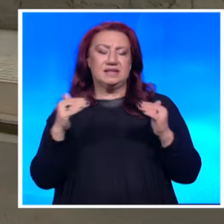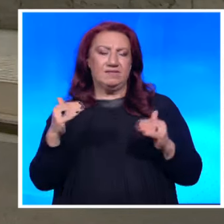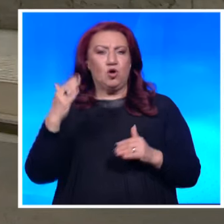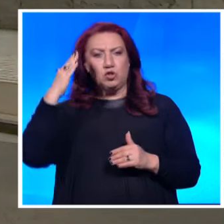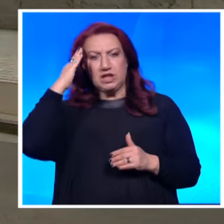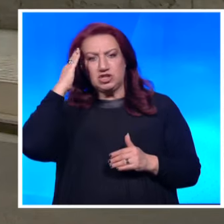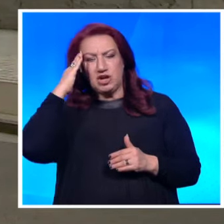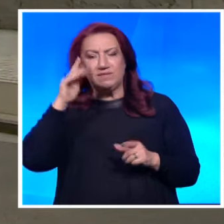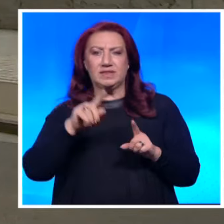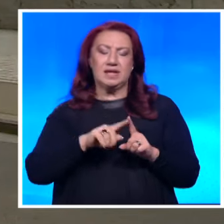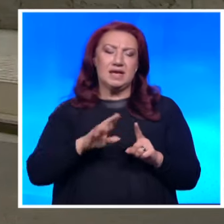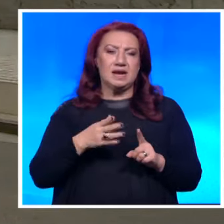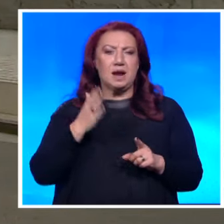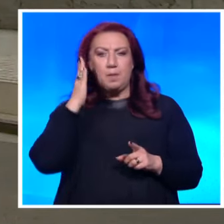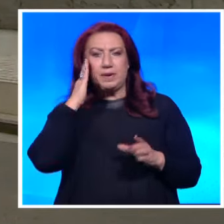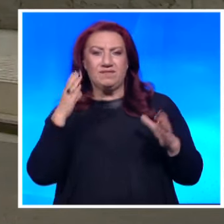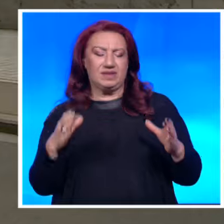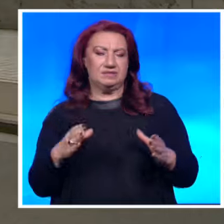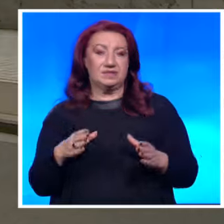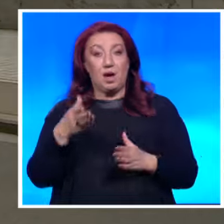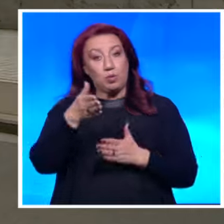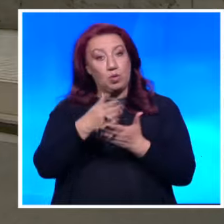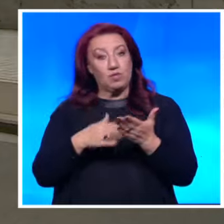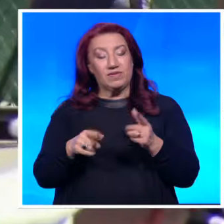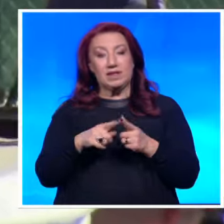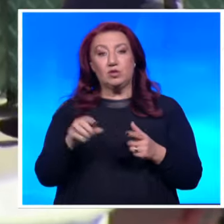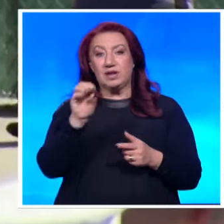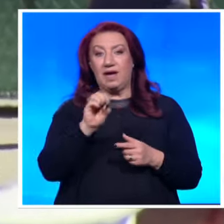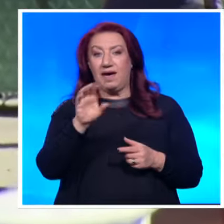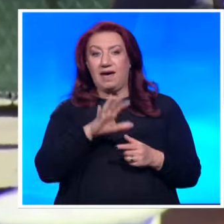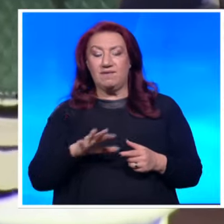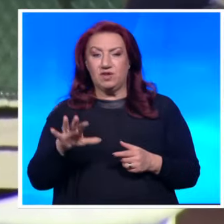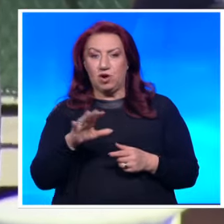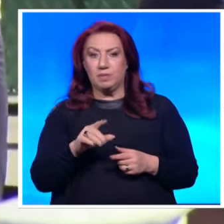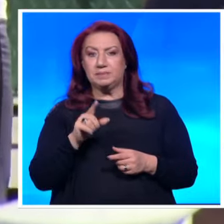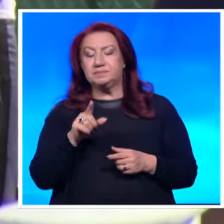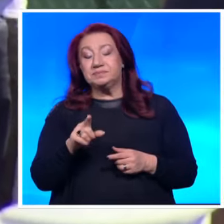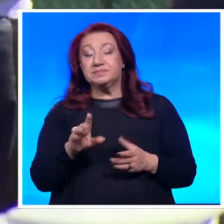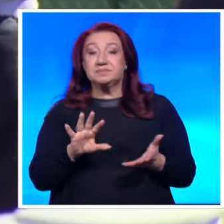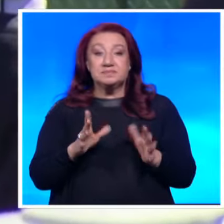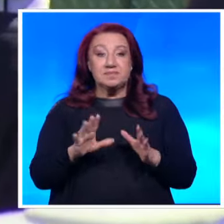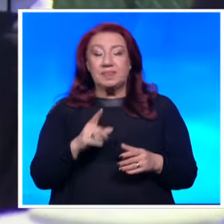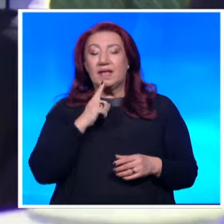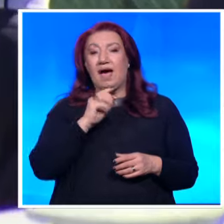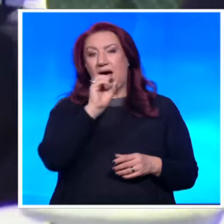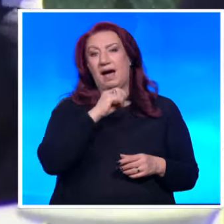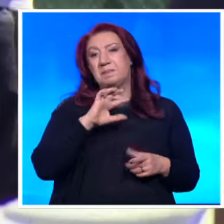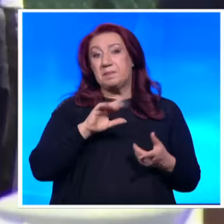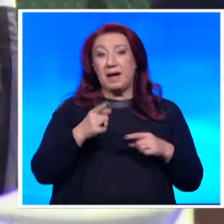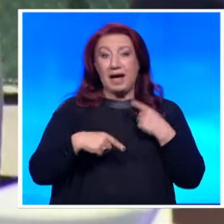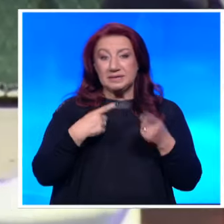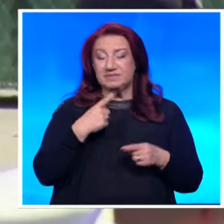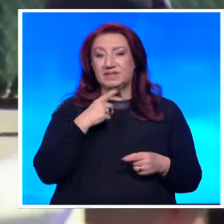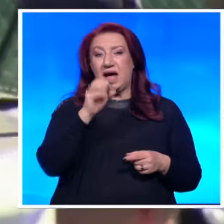правителствени глави половината от тях са от европа според медийни спекулации американският президент няма да присъства заради